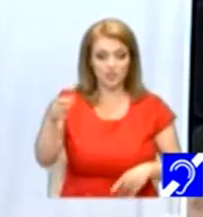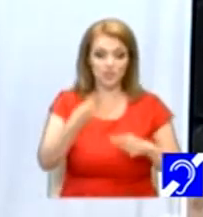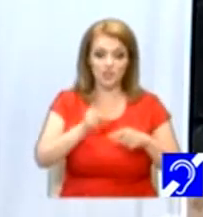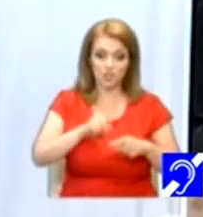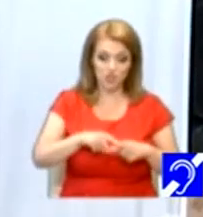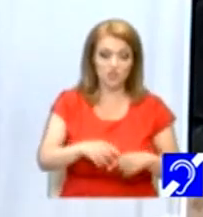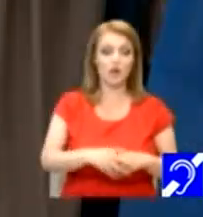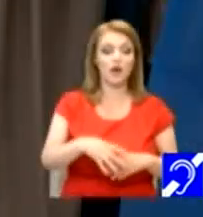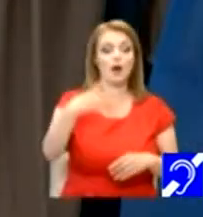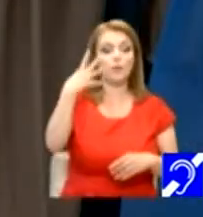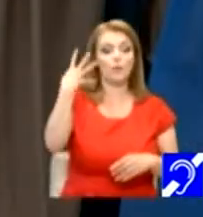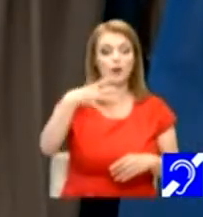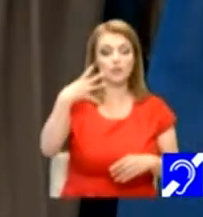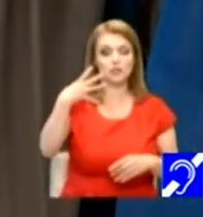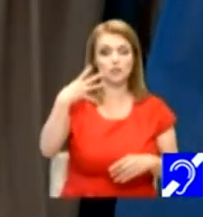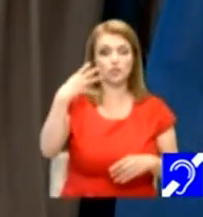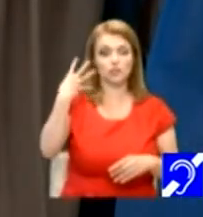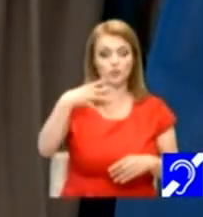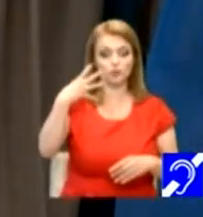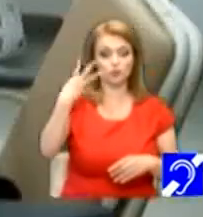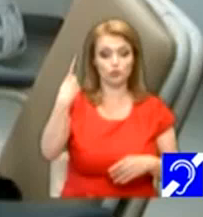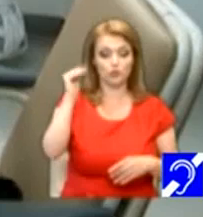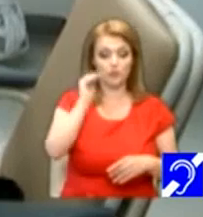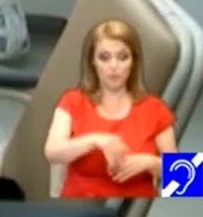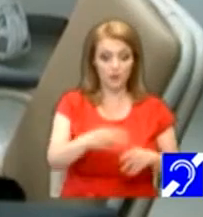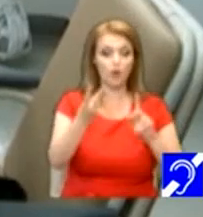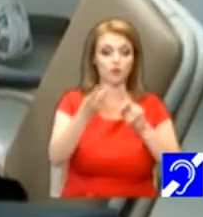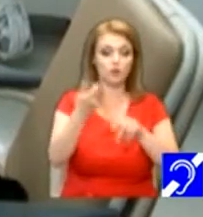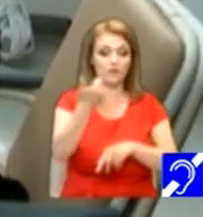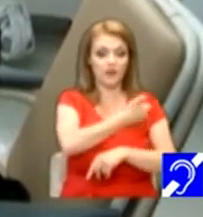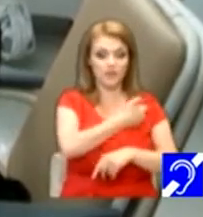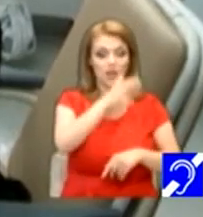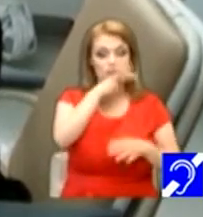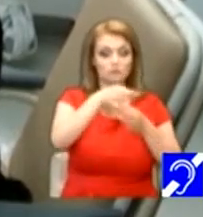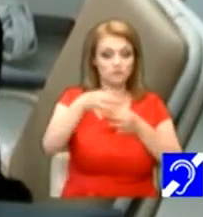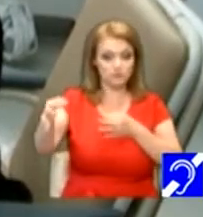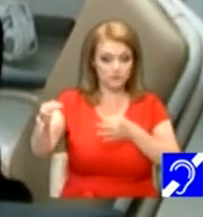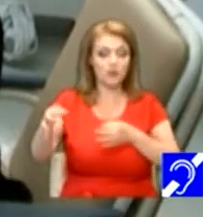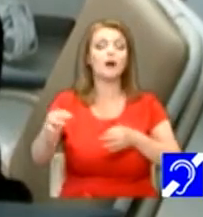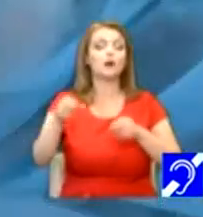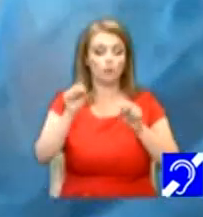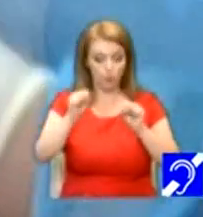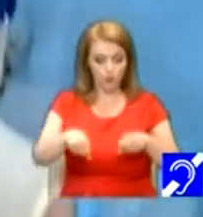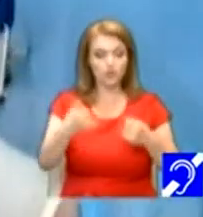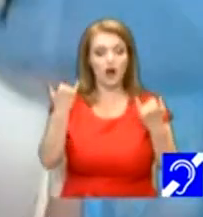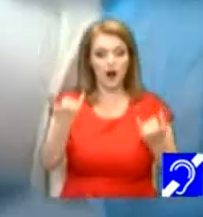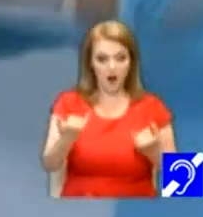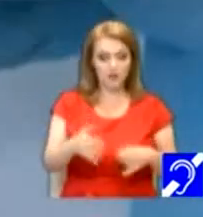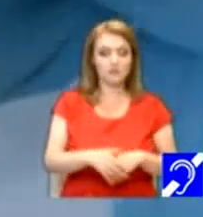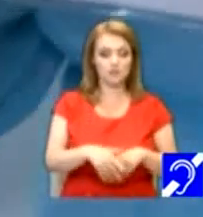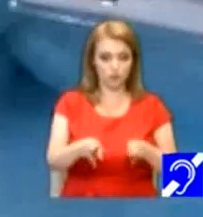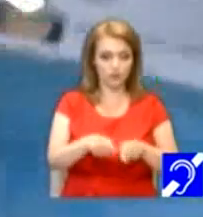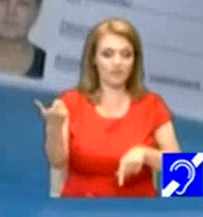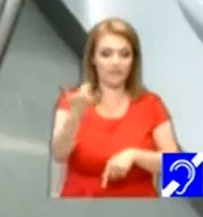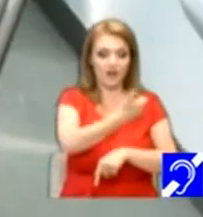care aproape 400.000 și cu a doua doză. În Chișinău și suburbii, cetățenii se mai pot vaccina la punctele mobile după un program